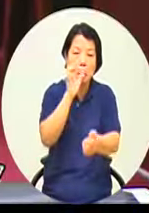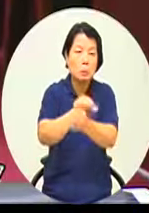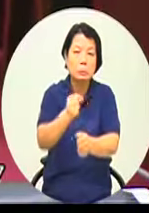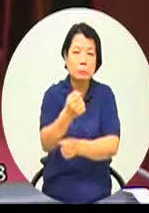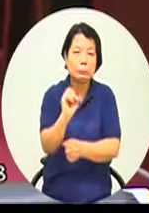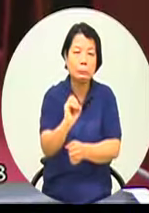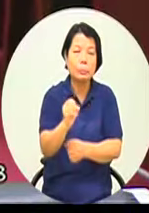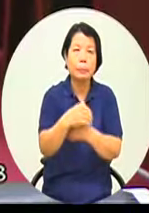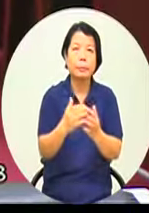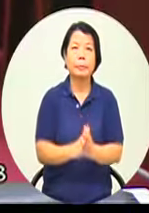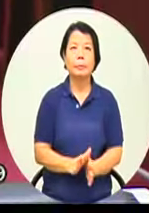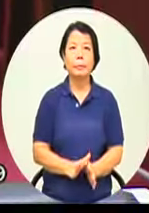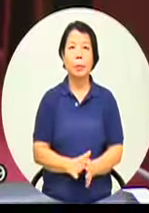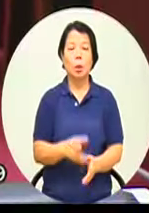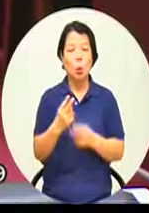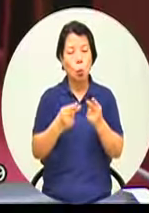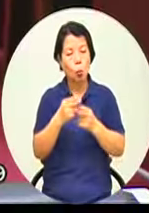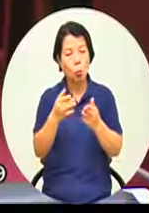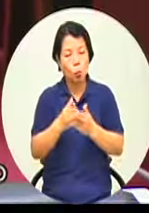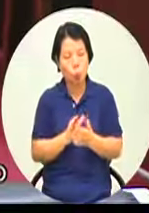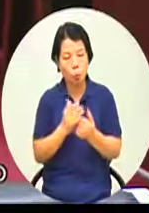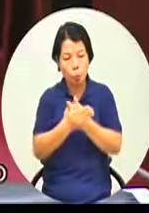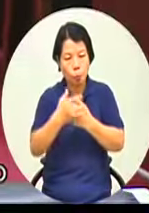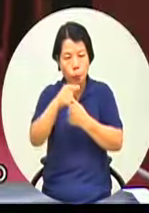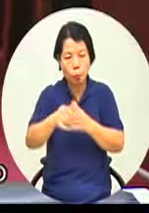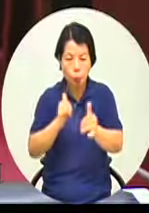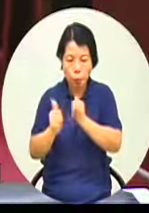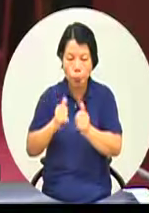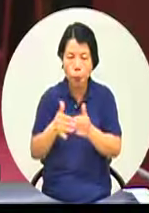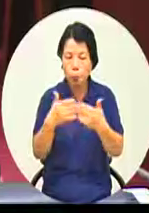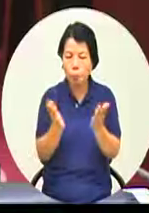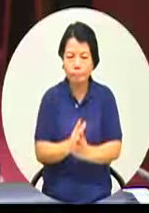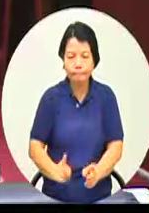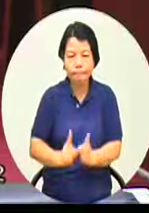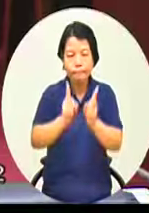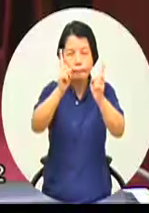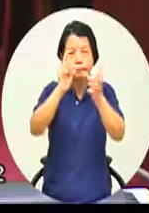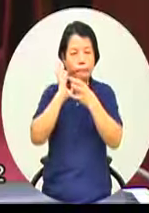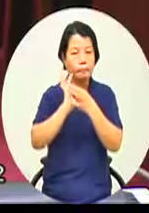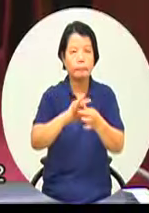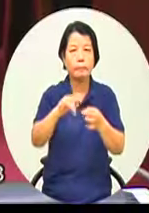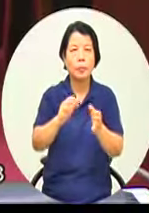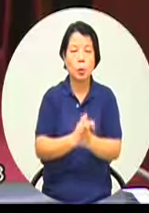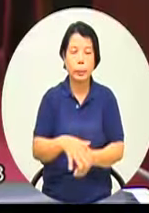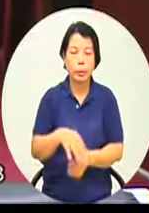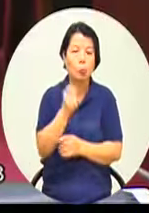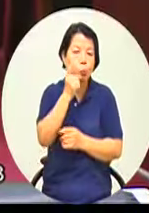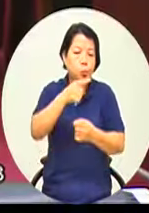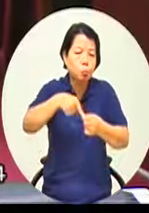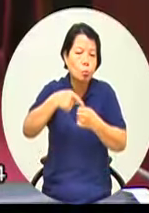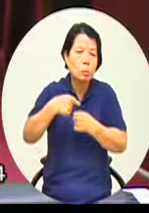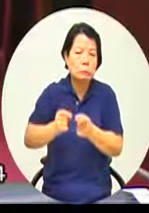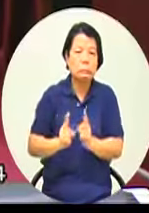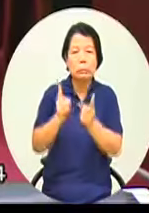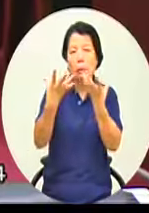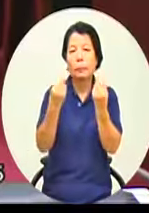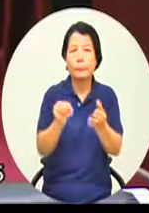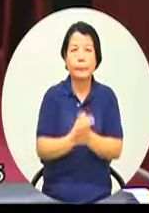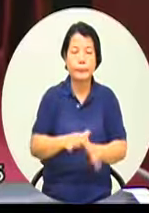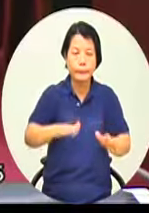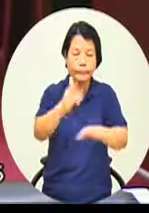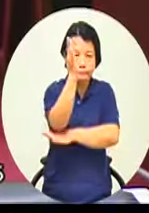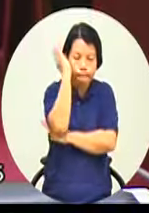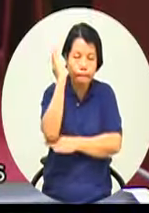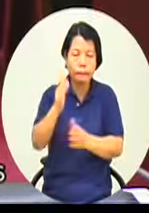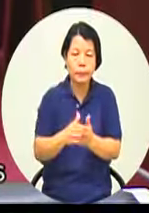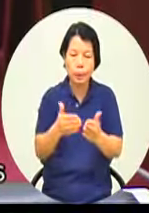的一个消费不要再居高不下，因为我们现在薪资不涨。好，那我们的政府现在要扮演一个什么